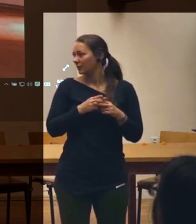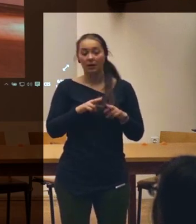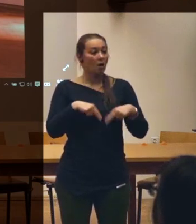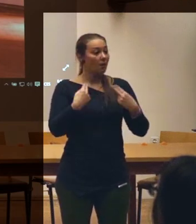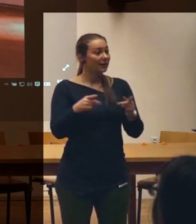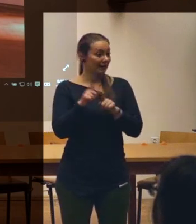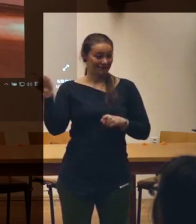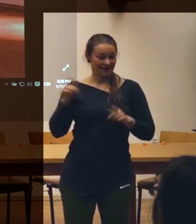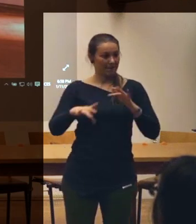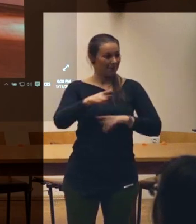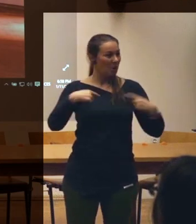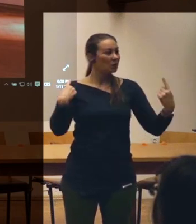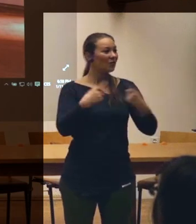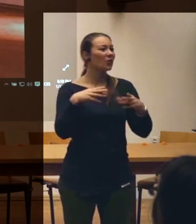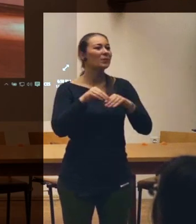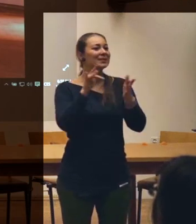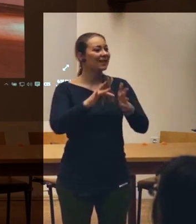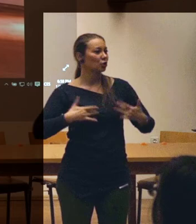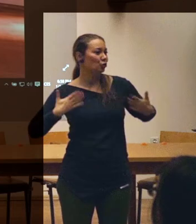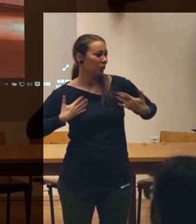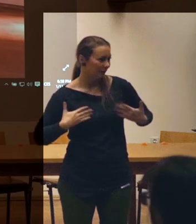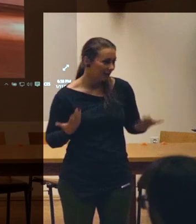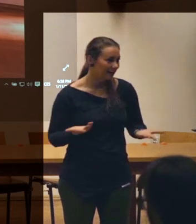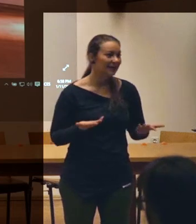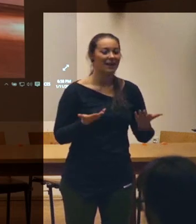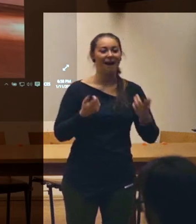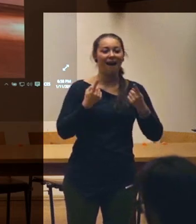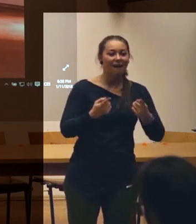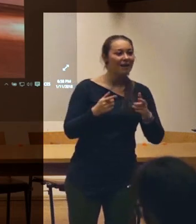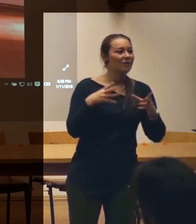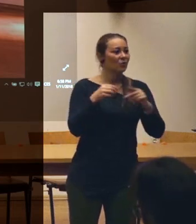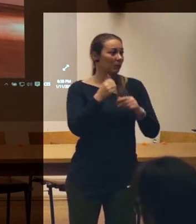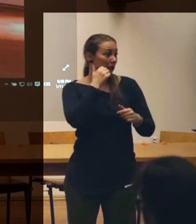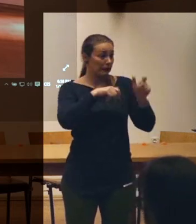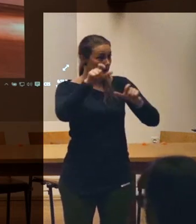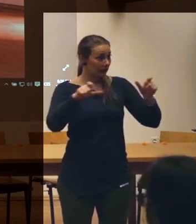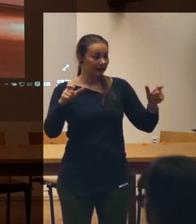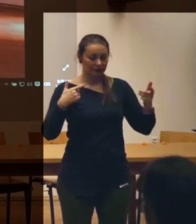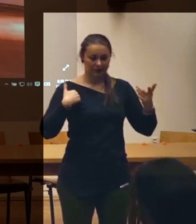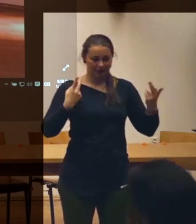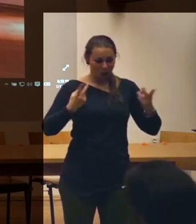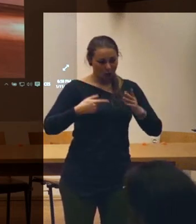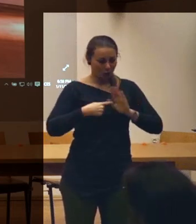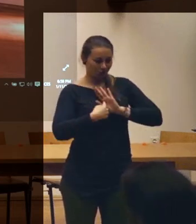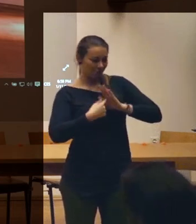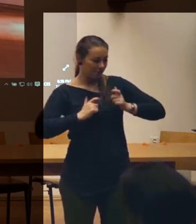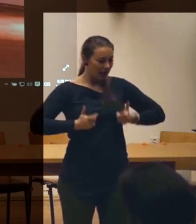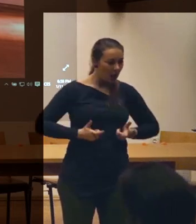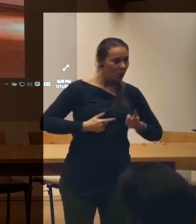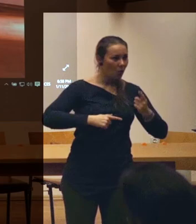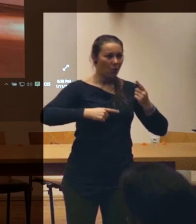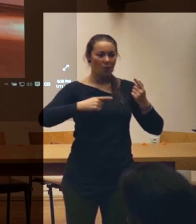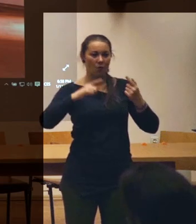na to, aby sa tam diali živé akcie, to znamená, aby tam mohlo prichádzať k výmene názorov medzi rôznymi typmi tela, myslí,